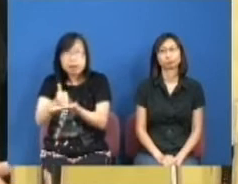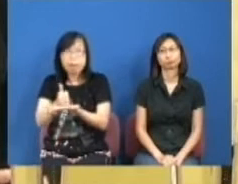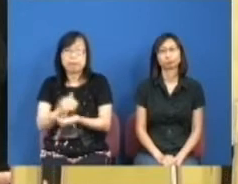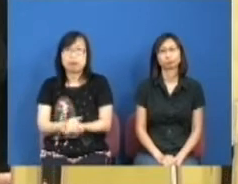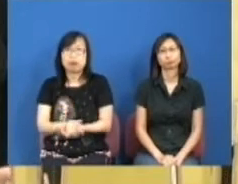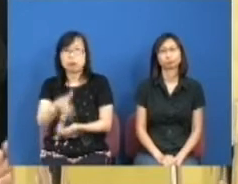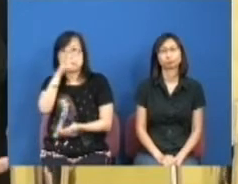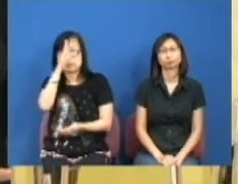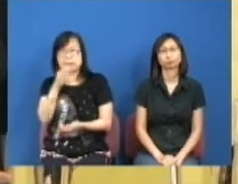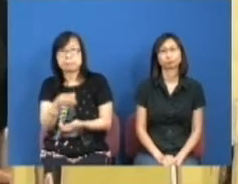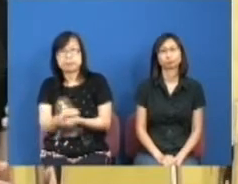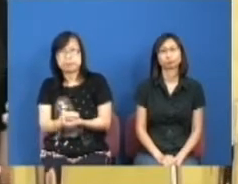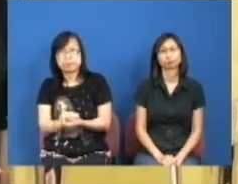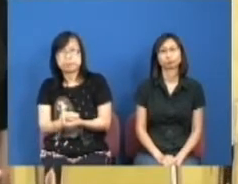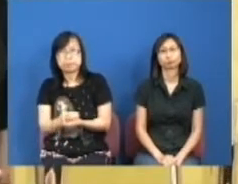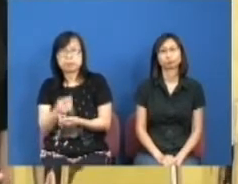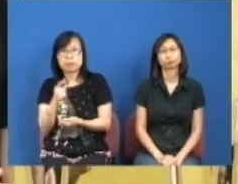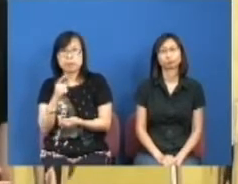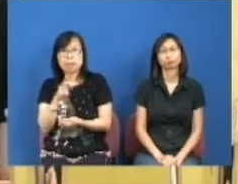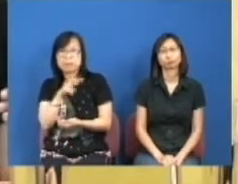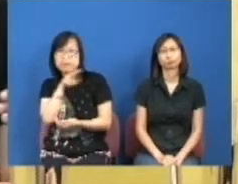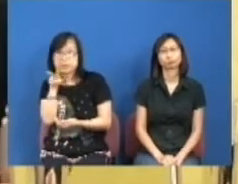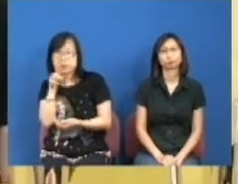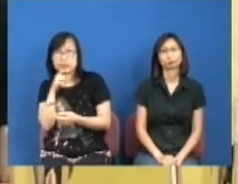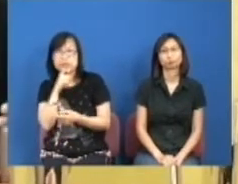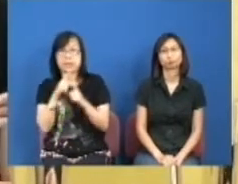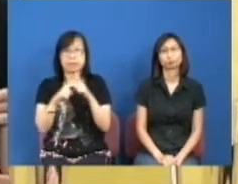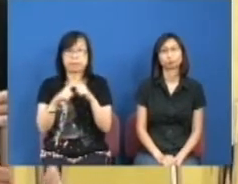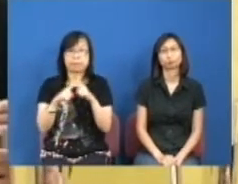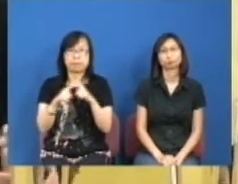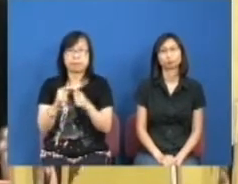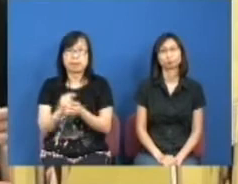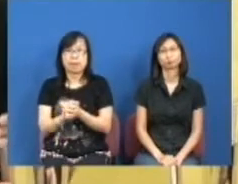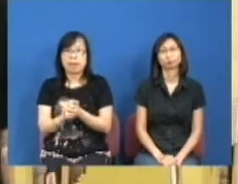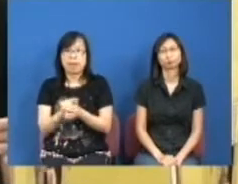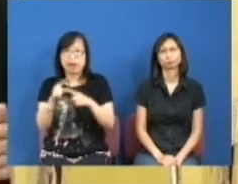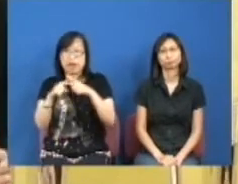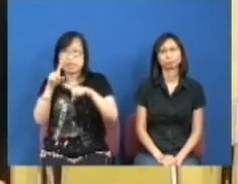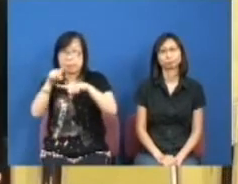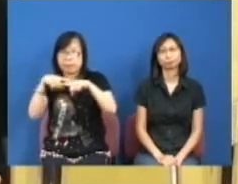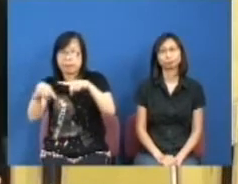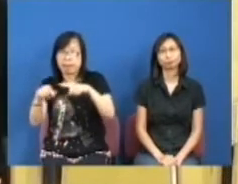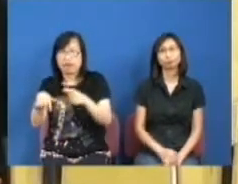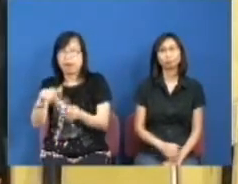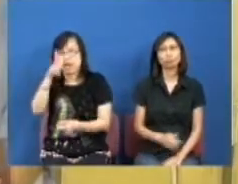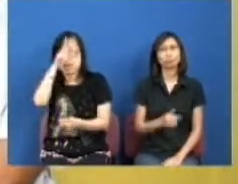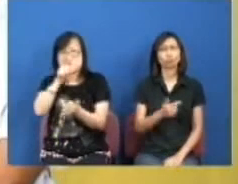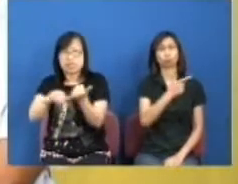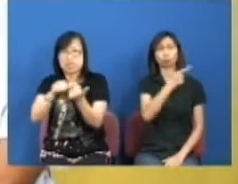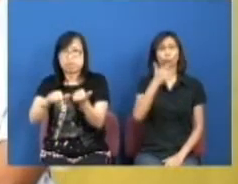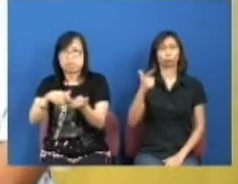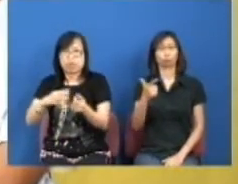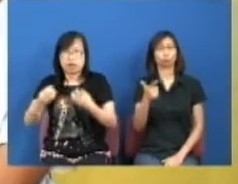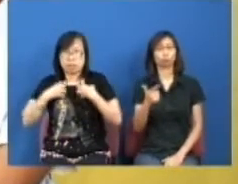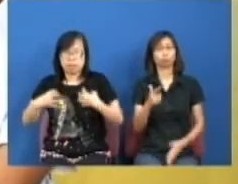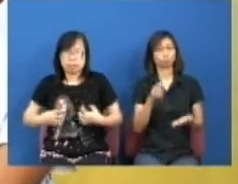就成日都會睇到，就係即係有一啲人咧，佢係會譬如人大啊、政協嘅成員 多重身份 多重身份